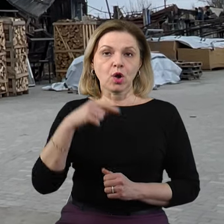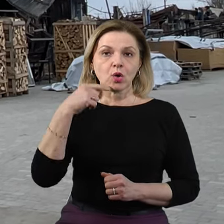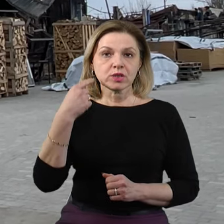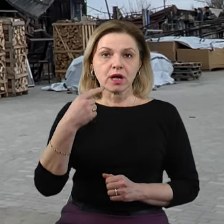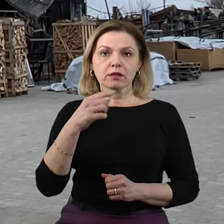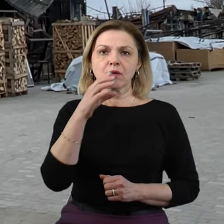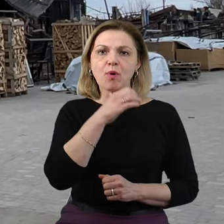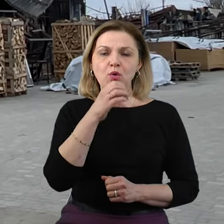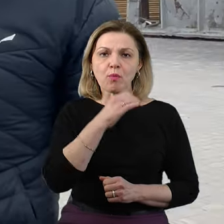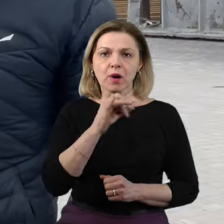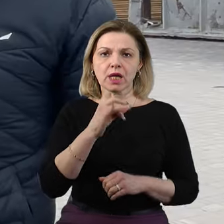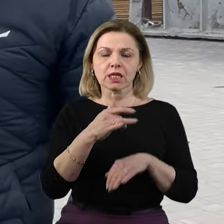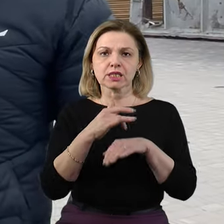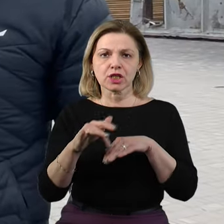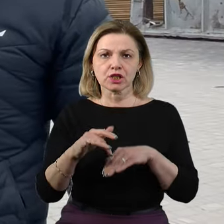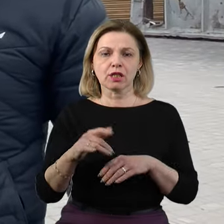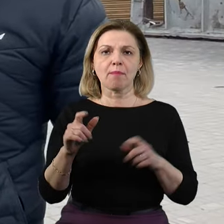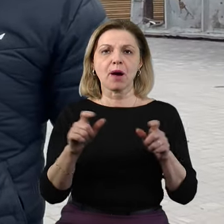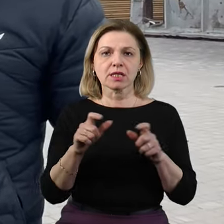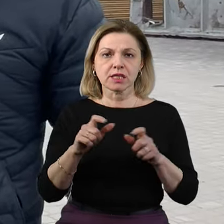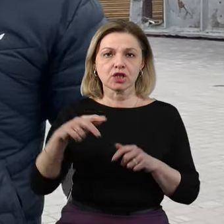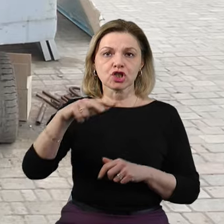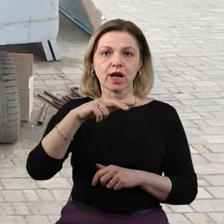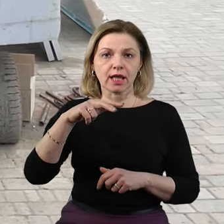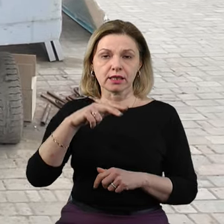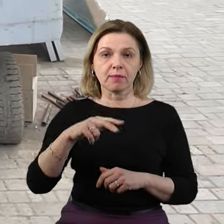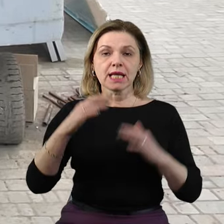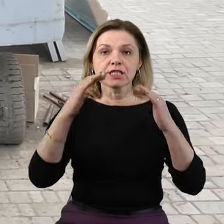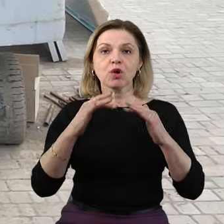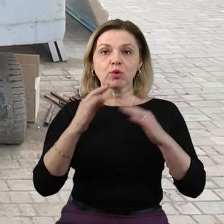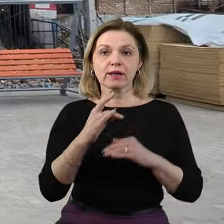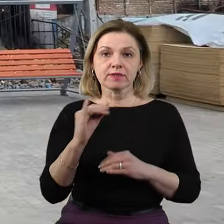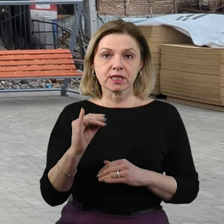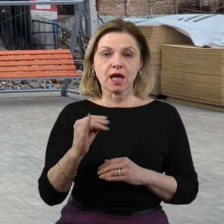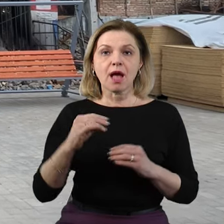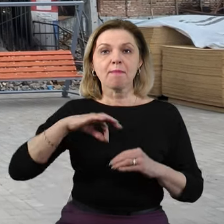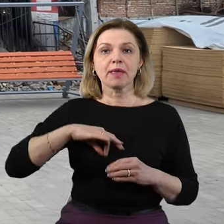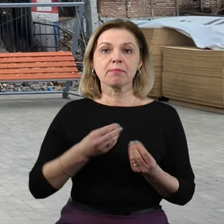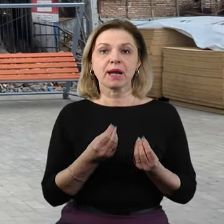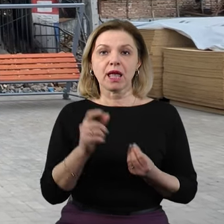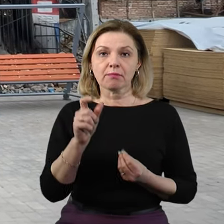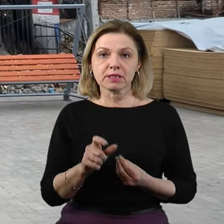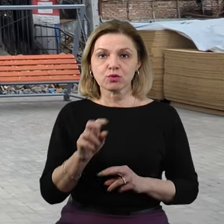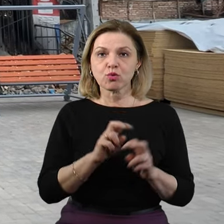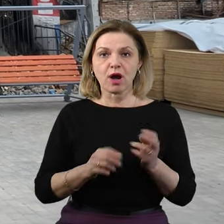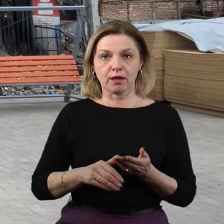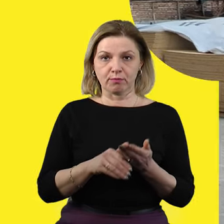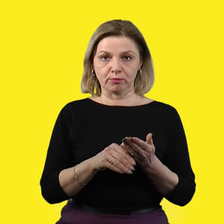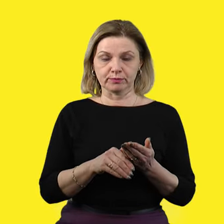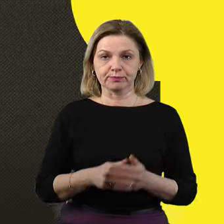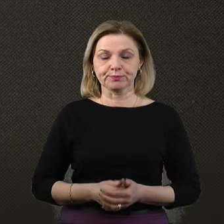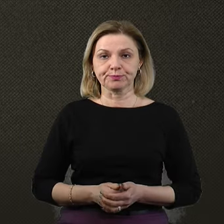росіяни пограбували згодом знищили магазин шахедами у снігорівці підприємець шукає інвесторів аби відновити власну